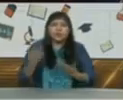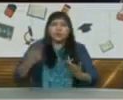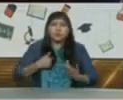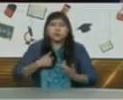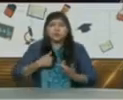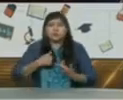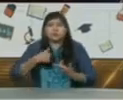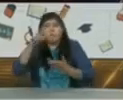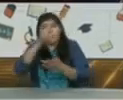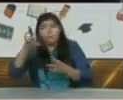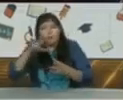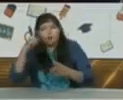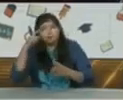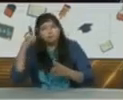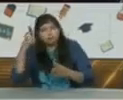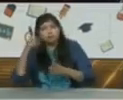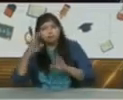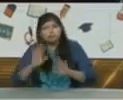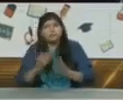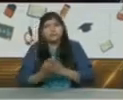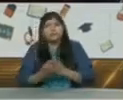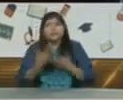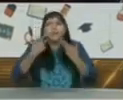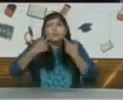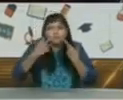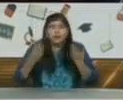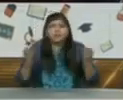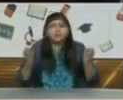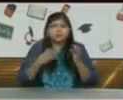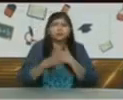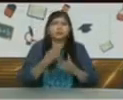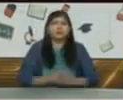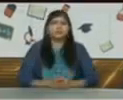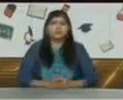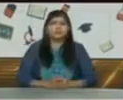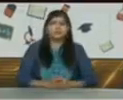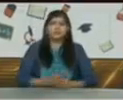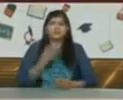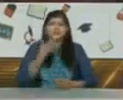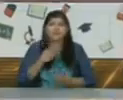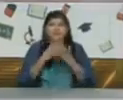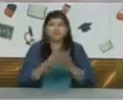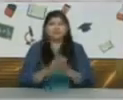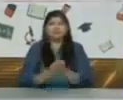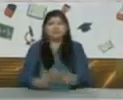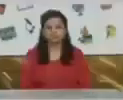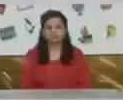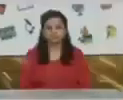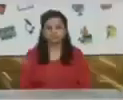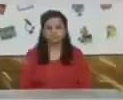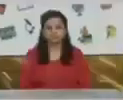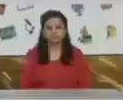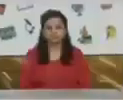गंभीर पहलुओं पर सोच रहे हैं, बात कर रहे हैं। धन्यवाद बेटा, धन्यवाद।